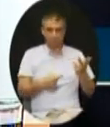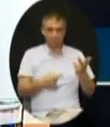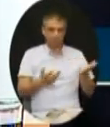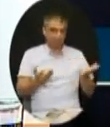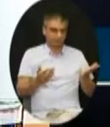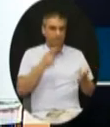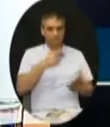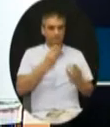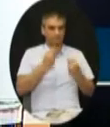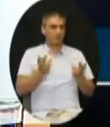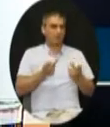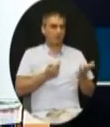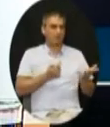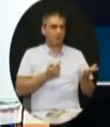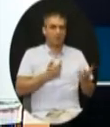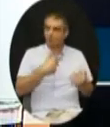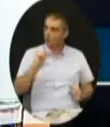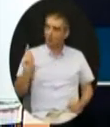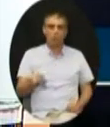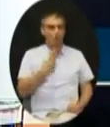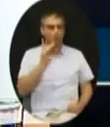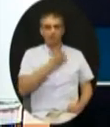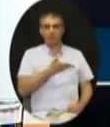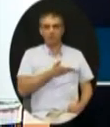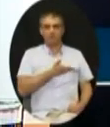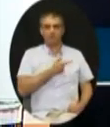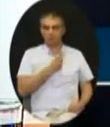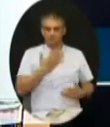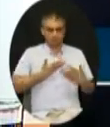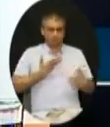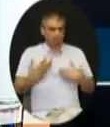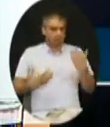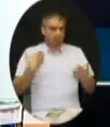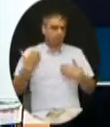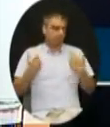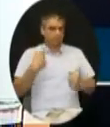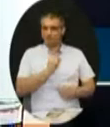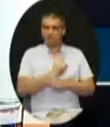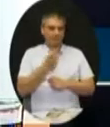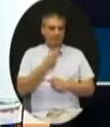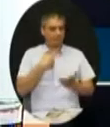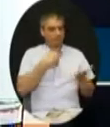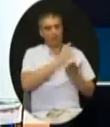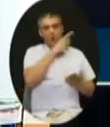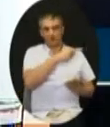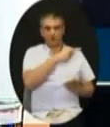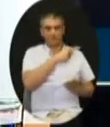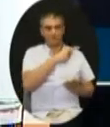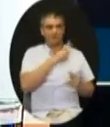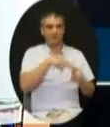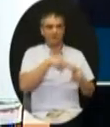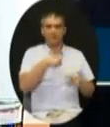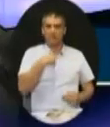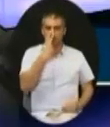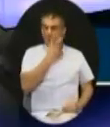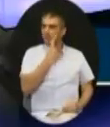לטעות, זה הדברים הקלים. אנחנו הרי כולנו נגדם. זה מעורר זעם, אנחנו מיד מוקעים אותם, אנחנו אחרי זה רואים גם...